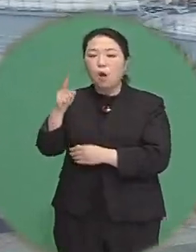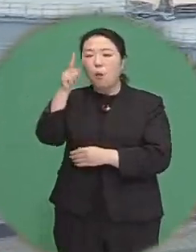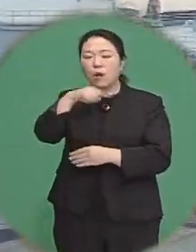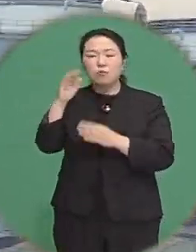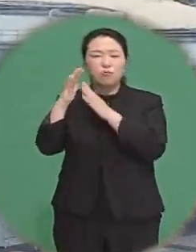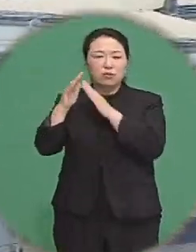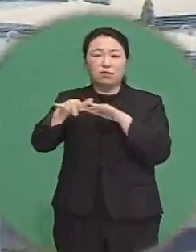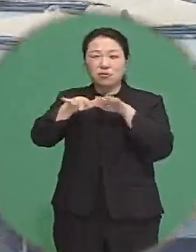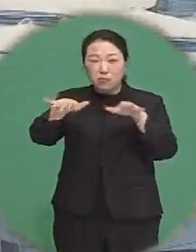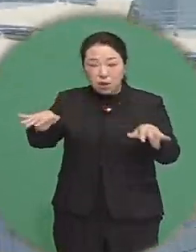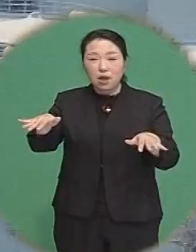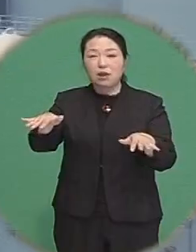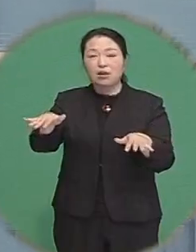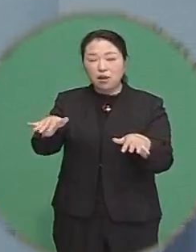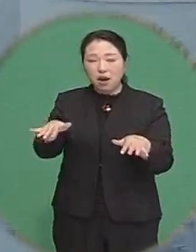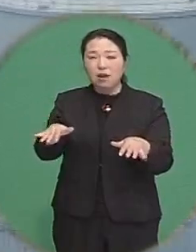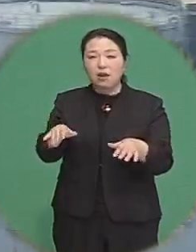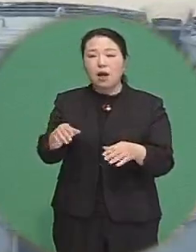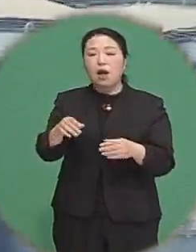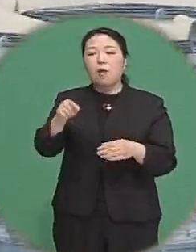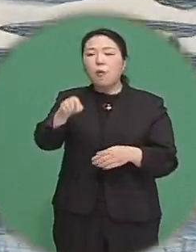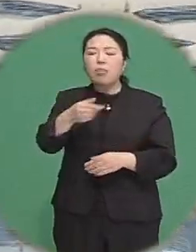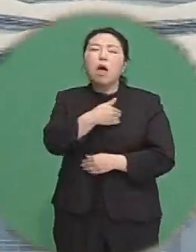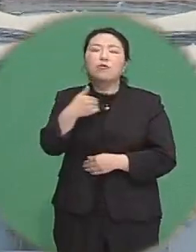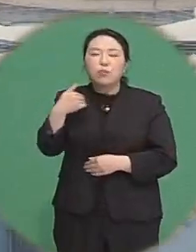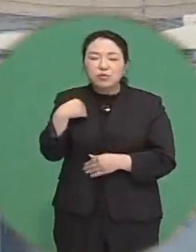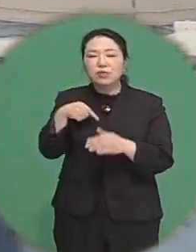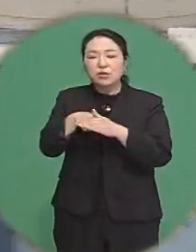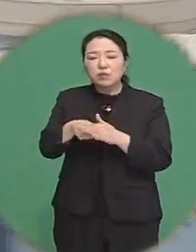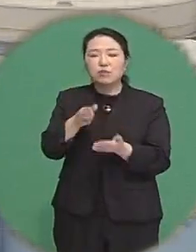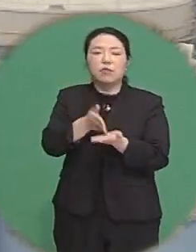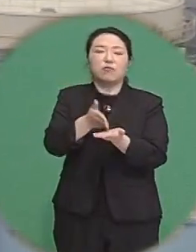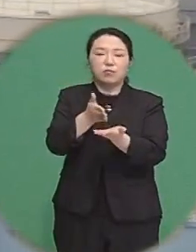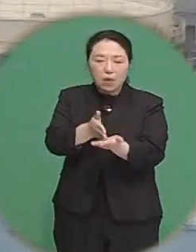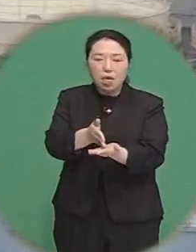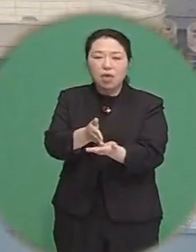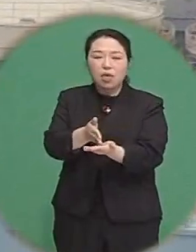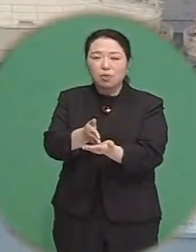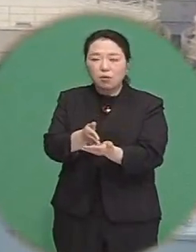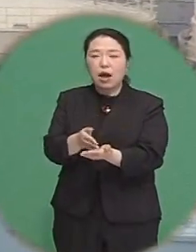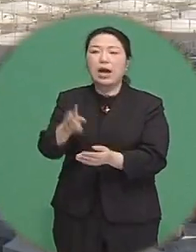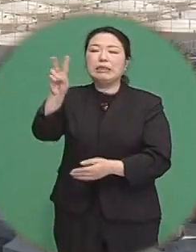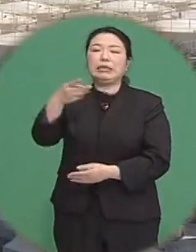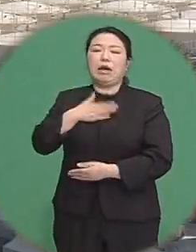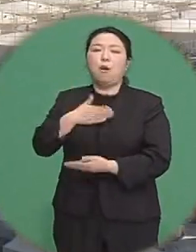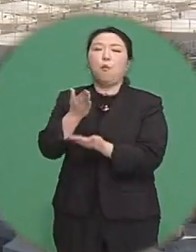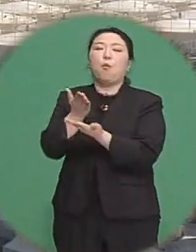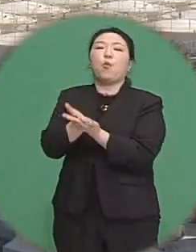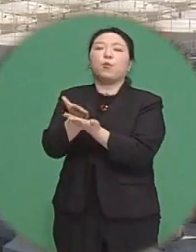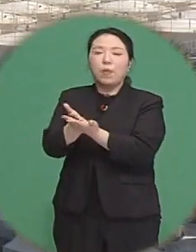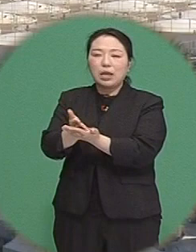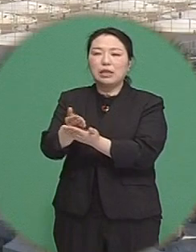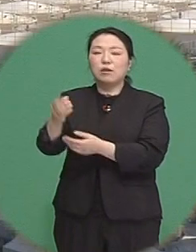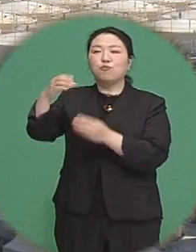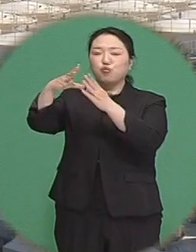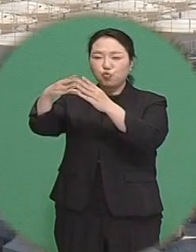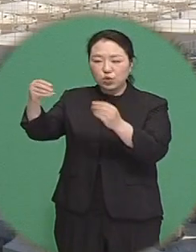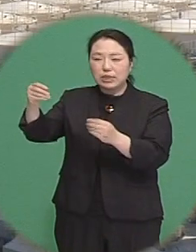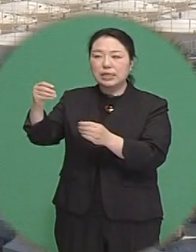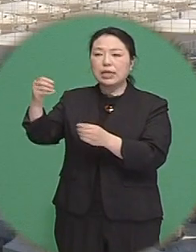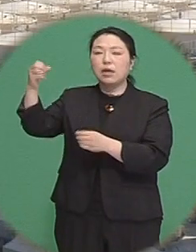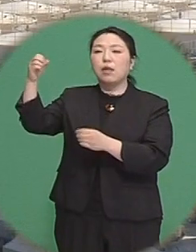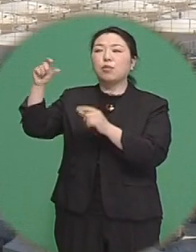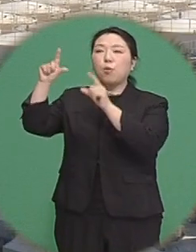関係者の理解を得ることに全力を尽くすよう引き続き国および東京電力に対し強く求めていき